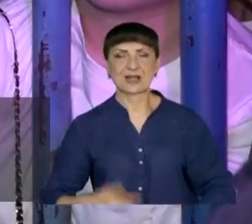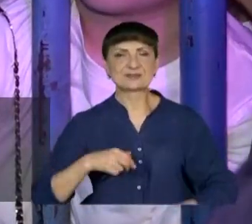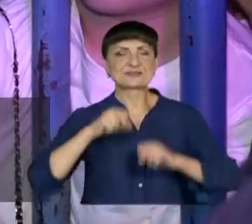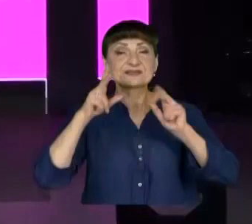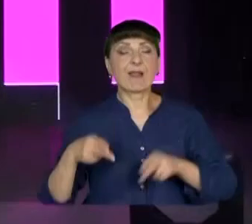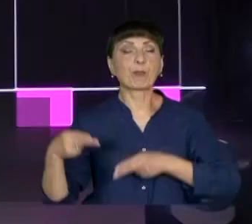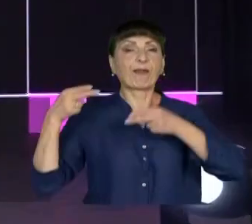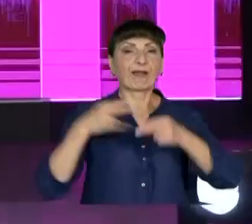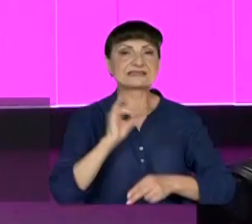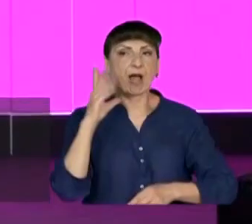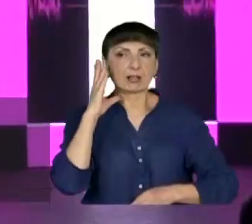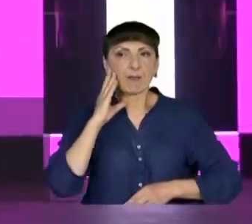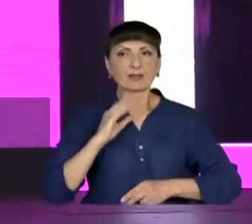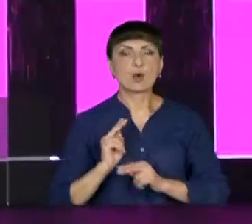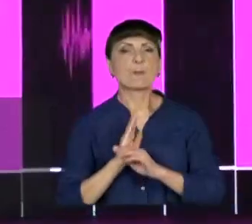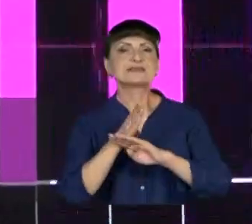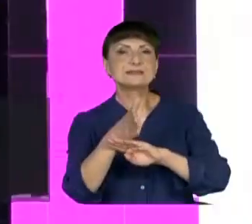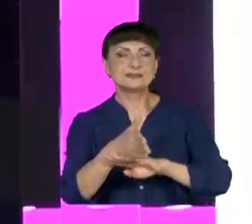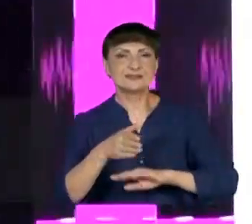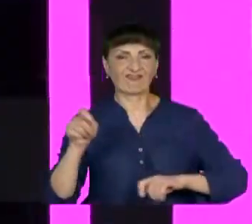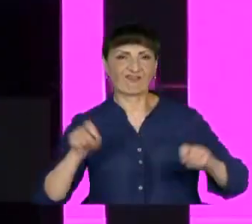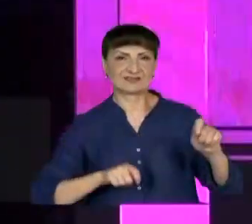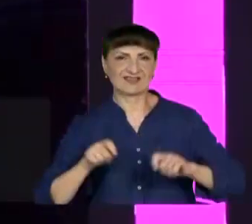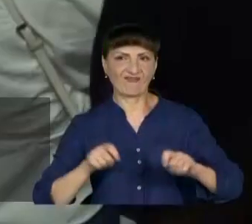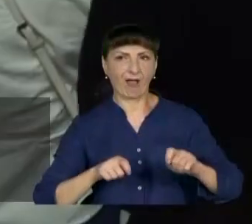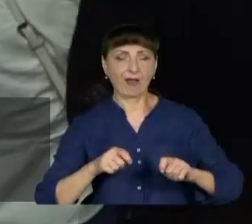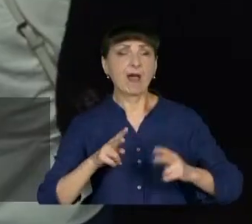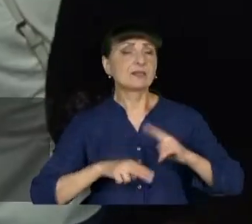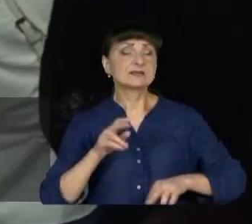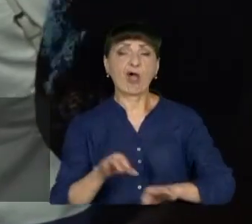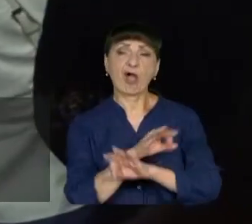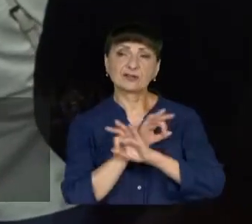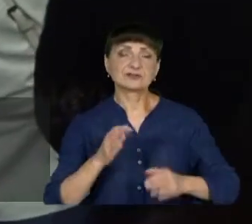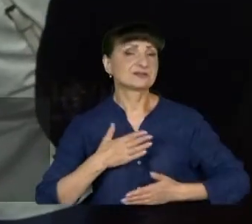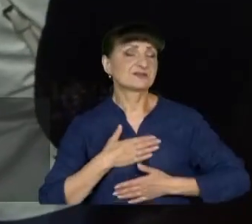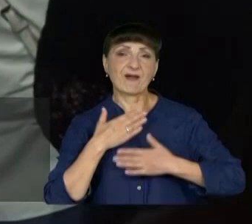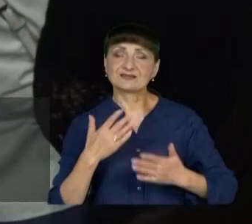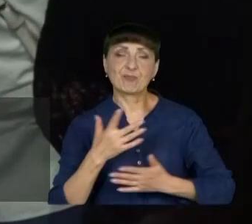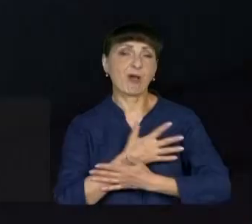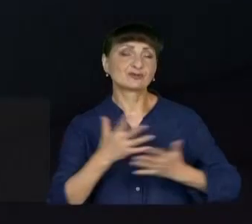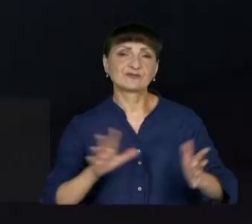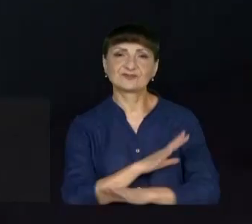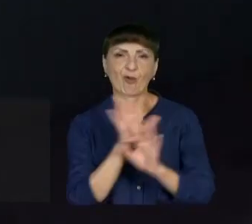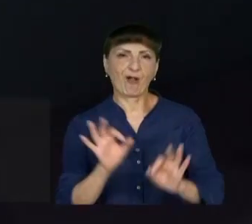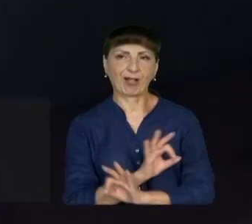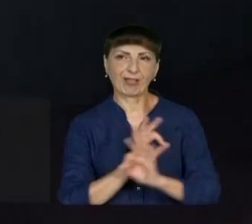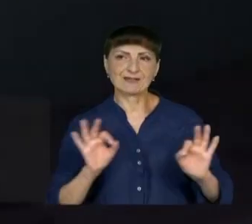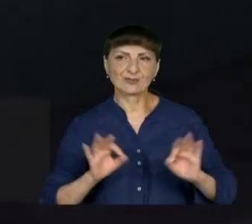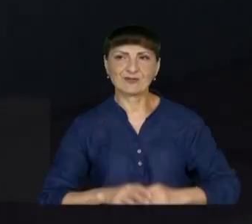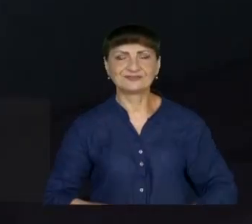специально приехали из Алматы, чтобы посетить фестиваль «Аспанфест». Настроение отличное. Спасибо большое. Все очень классно.